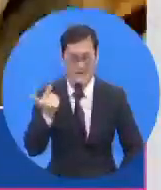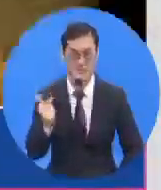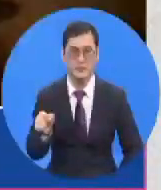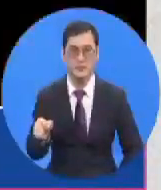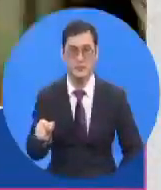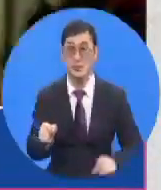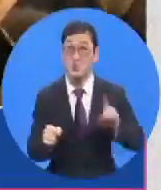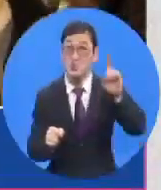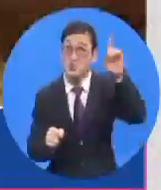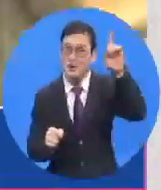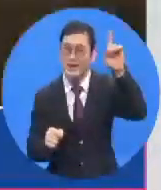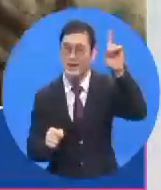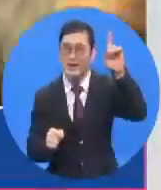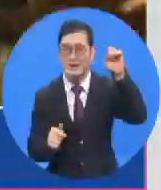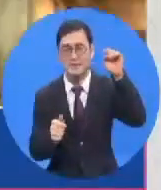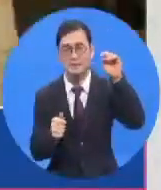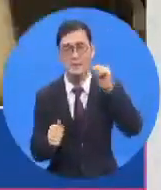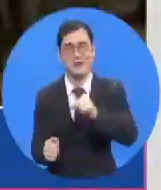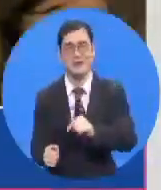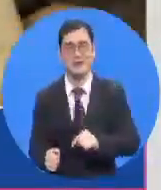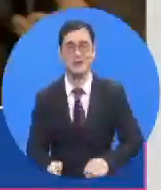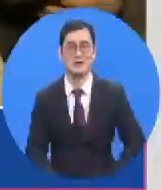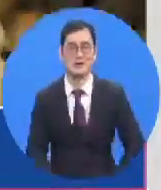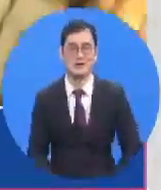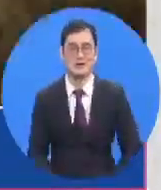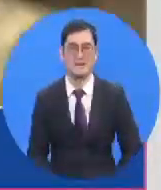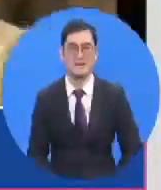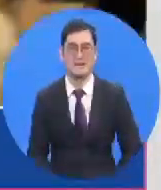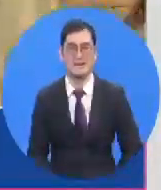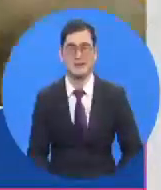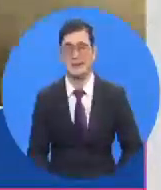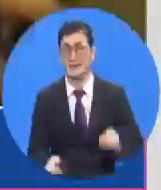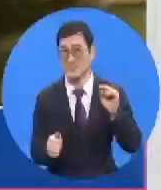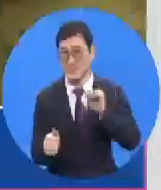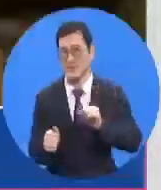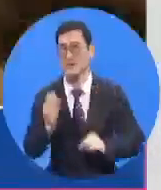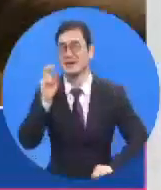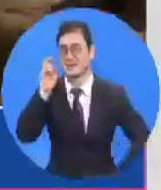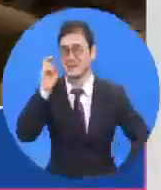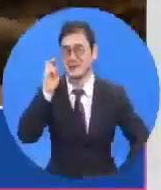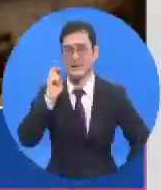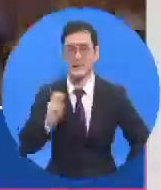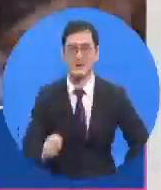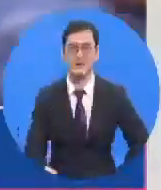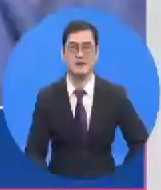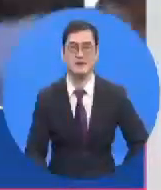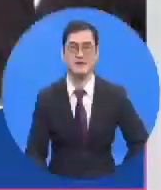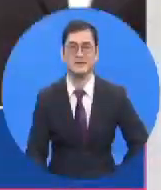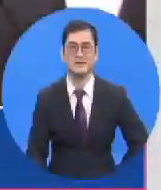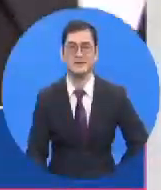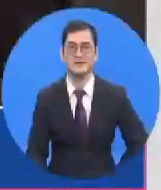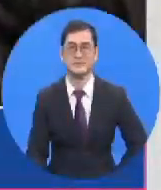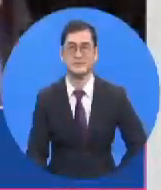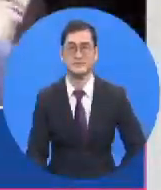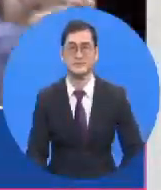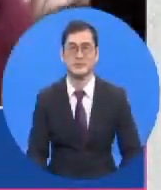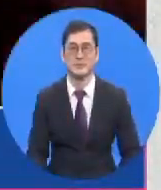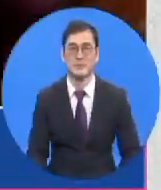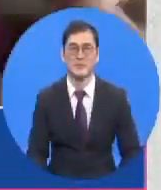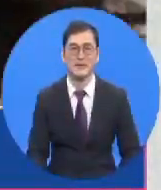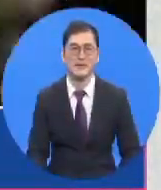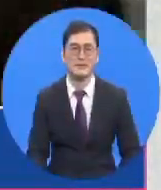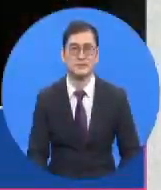어디선가 무언의 혹은 압력 내지는 다른 의견을 구해서 저렇게 됐지 않았나 싶은